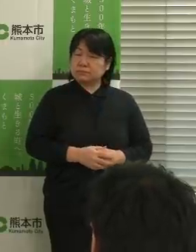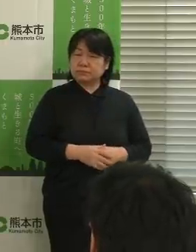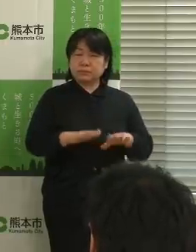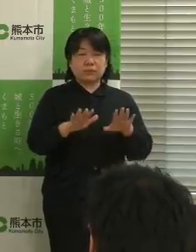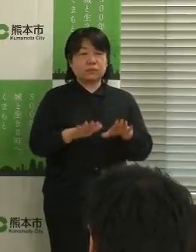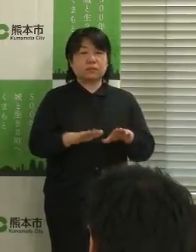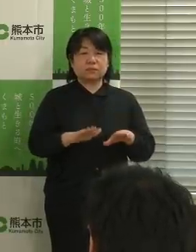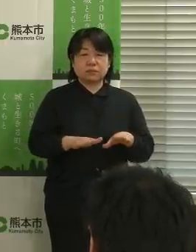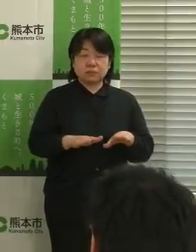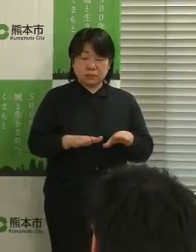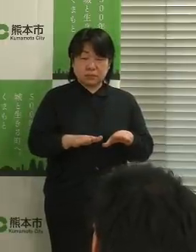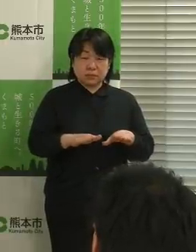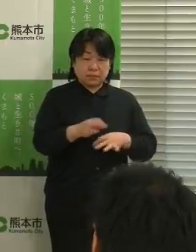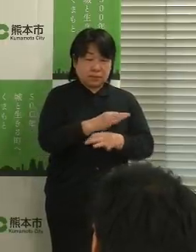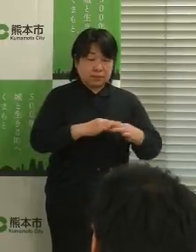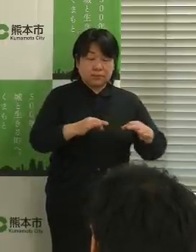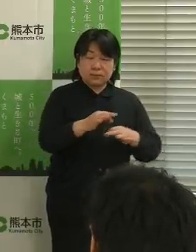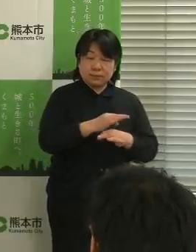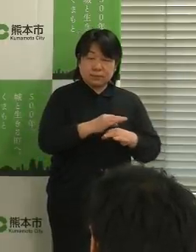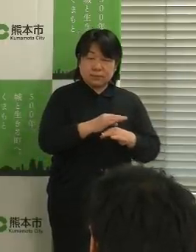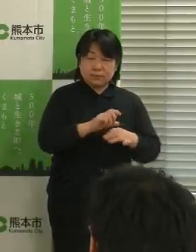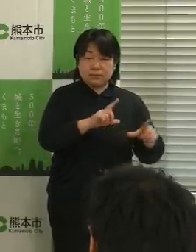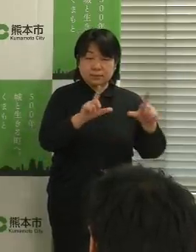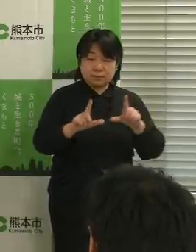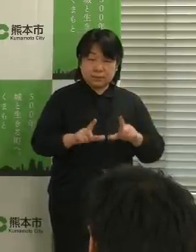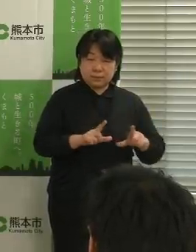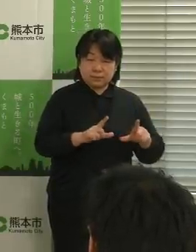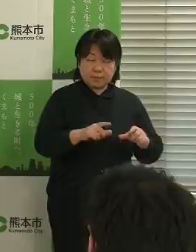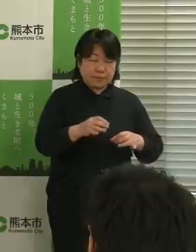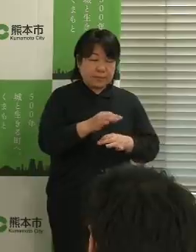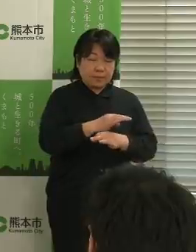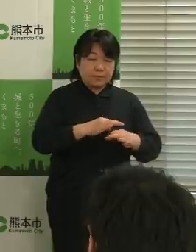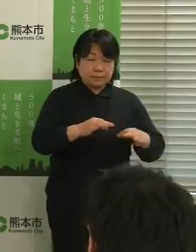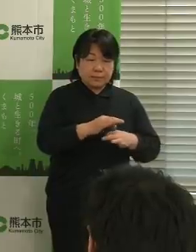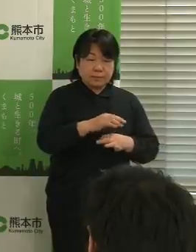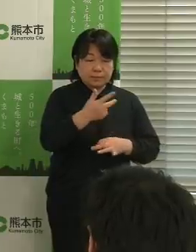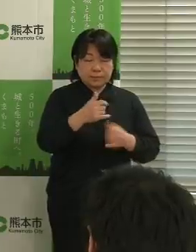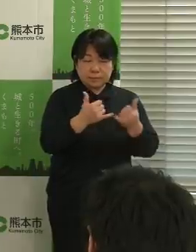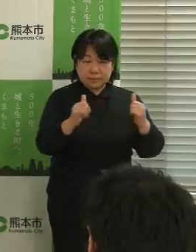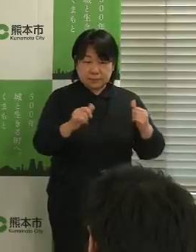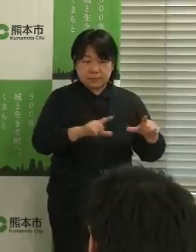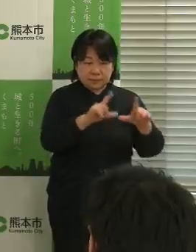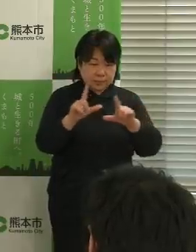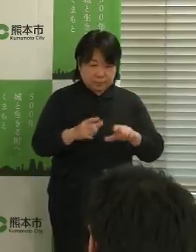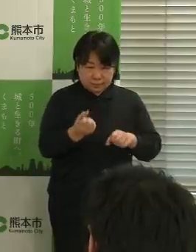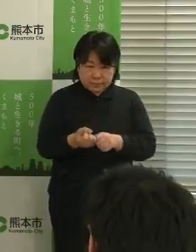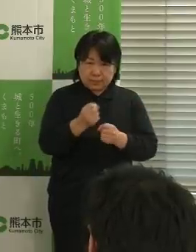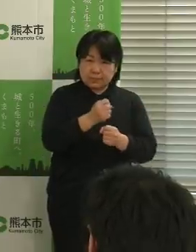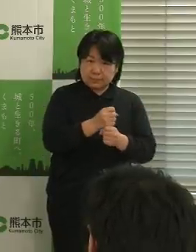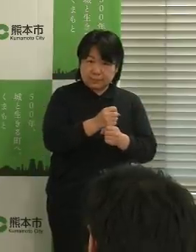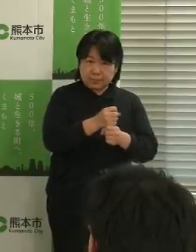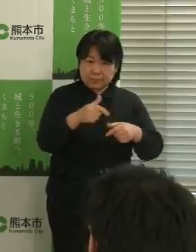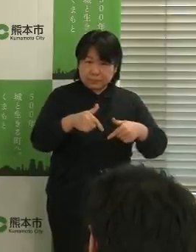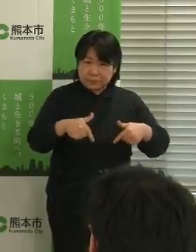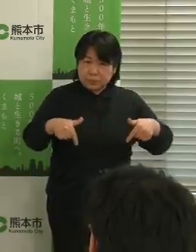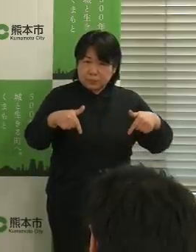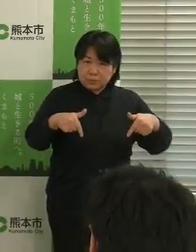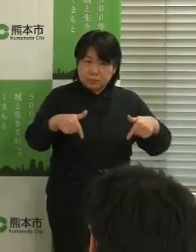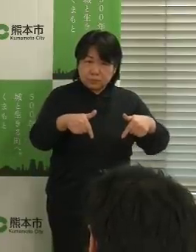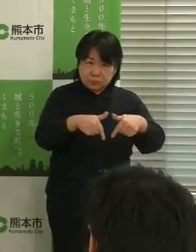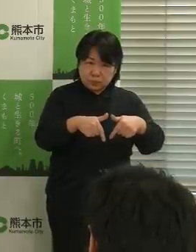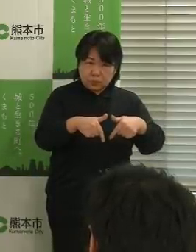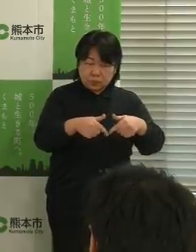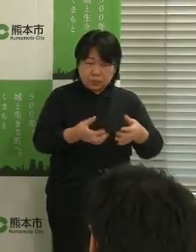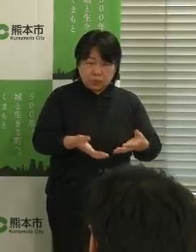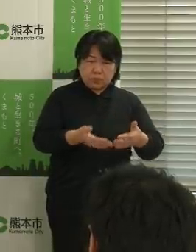今ですね、経済生活市民、経済市民生活再建 プロジェクトを立